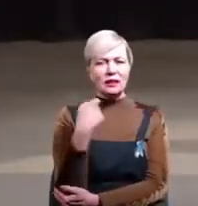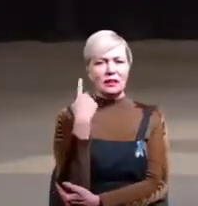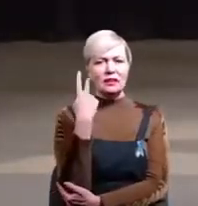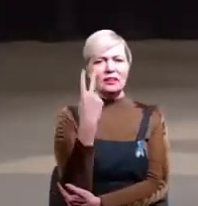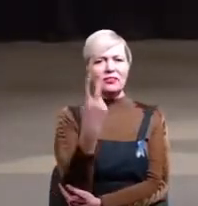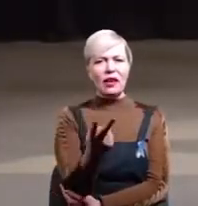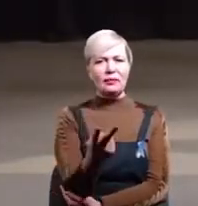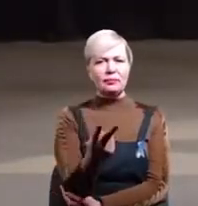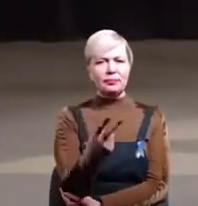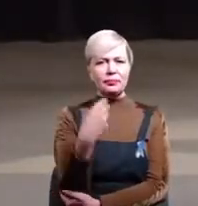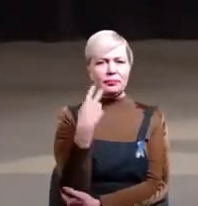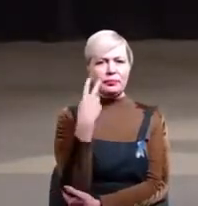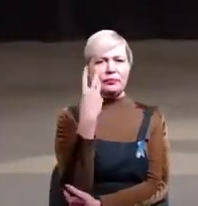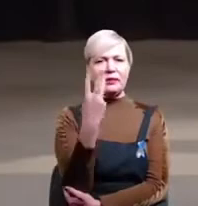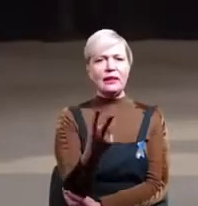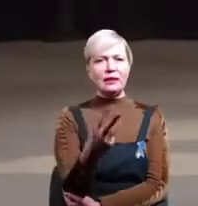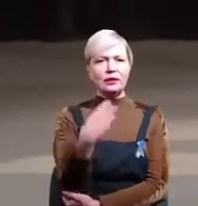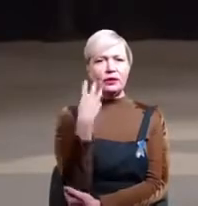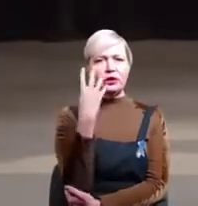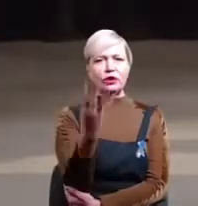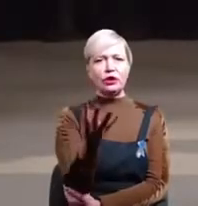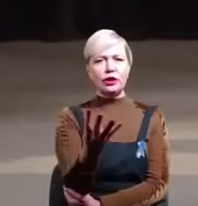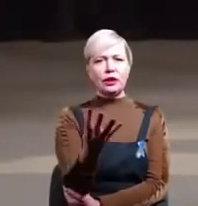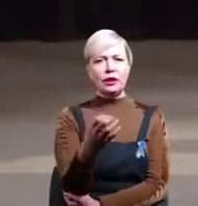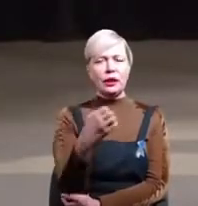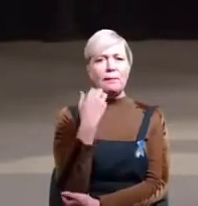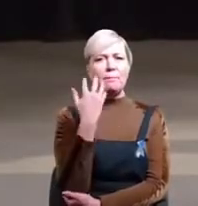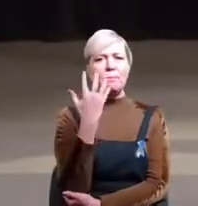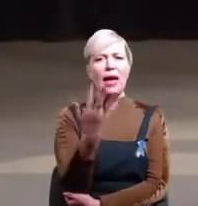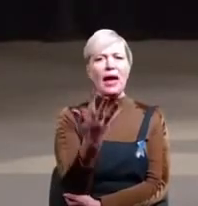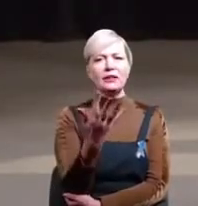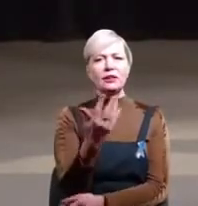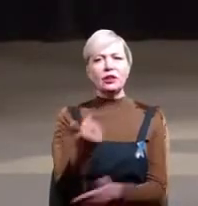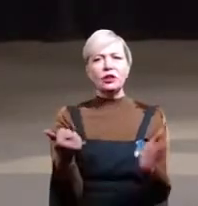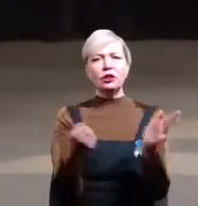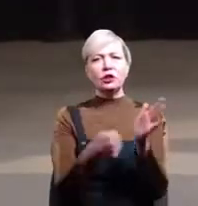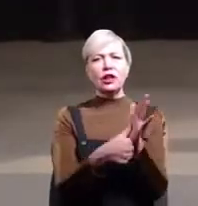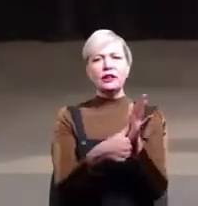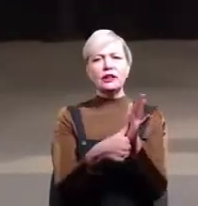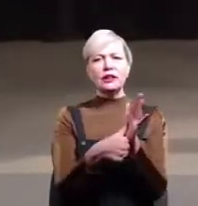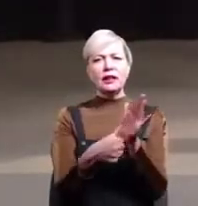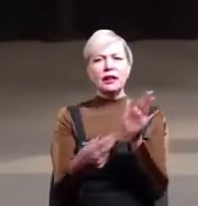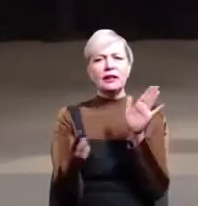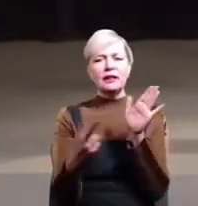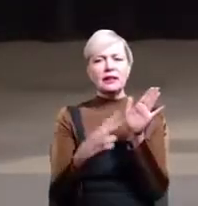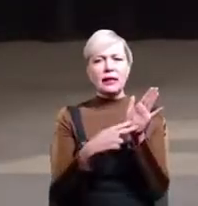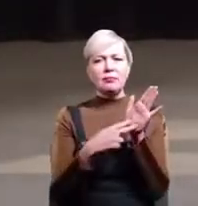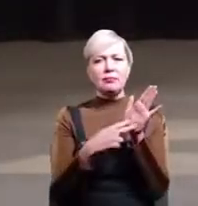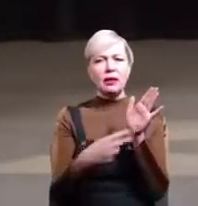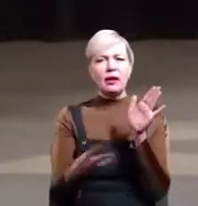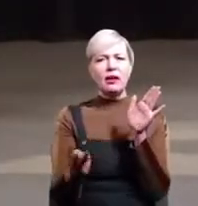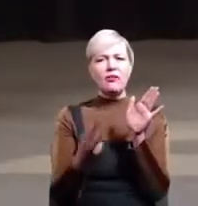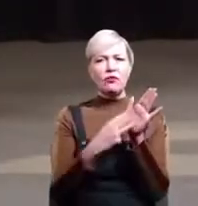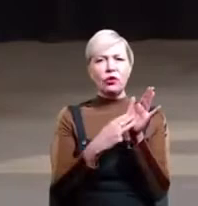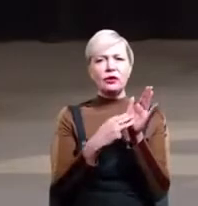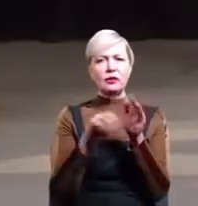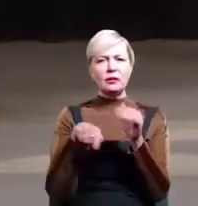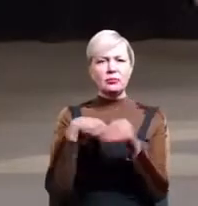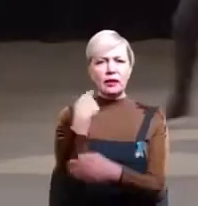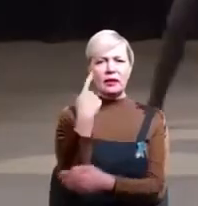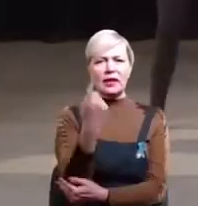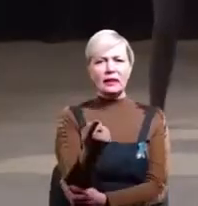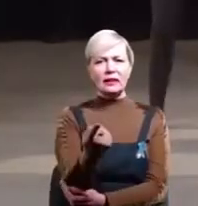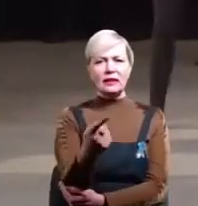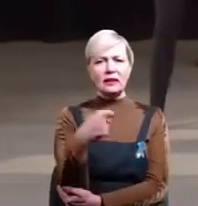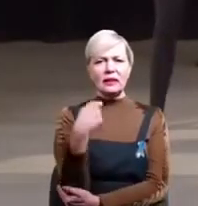два, три, четыре, пять, шесть, семь, восемь.